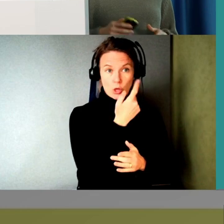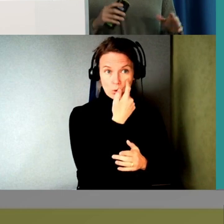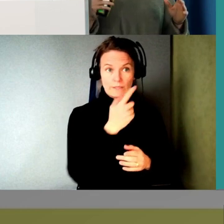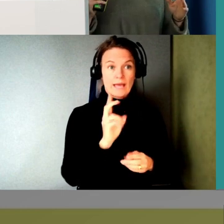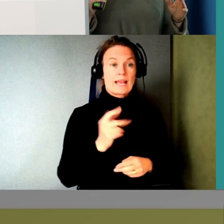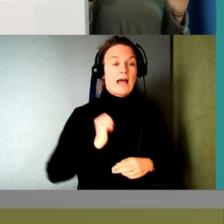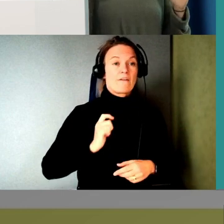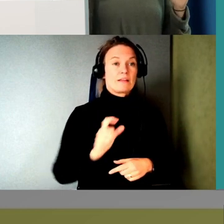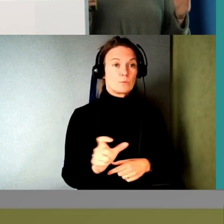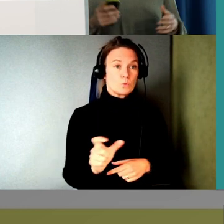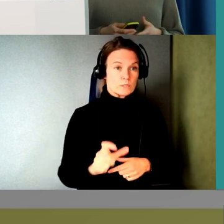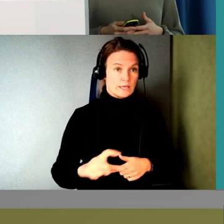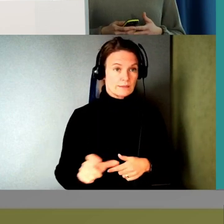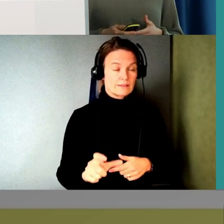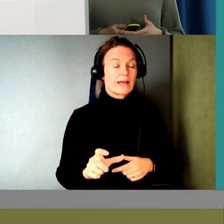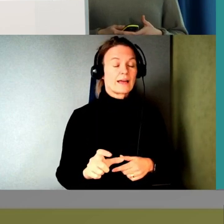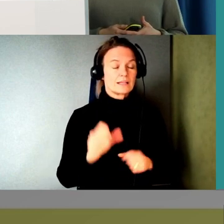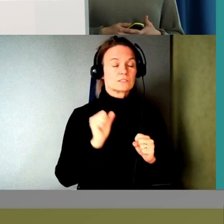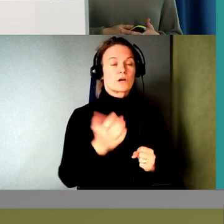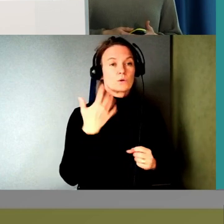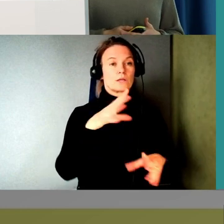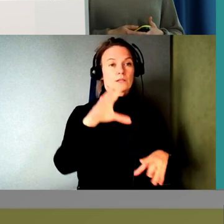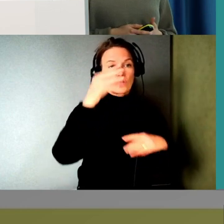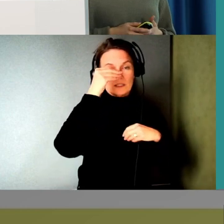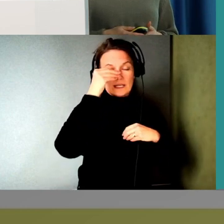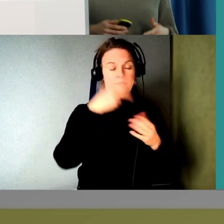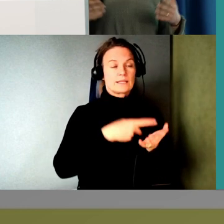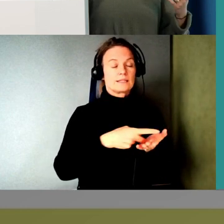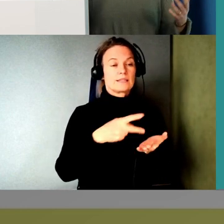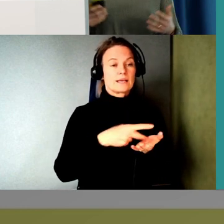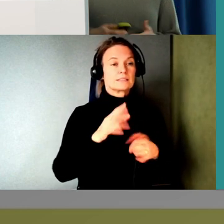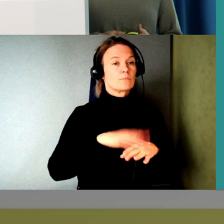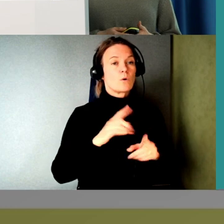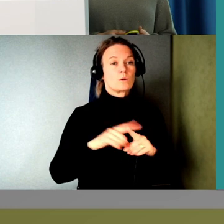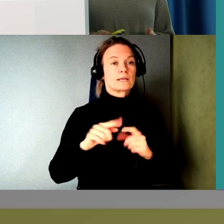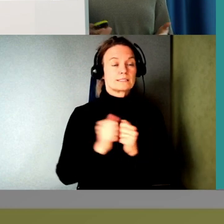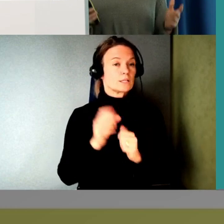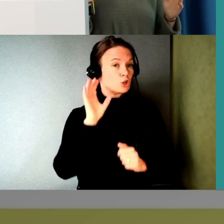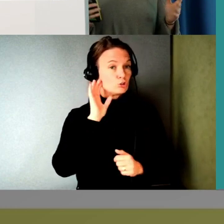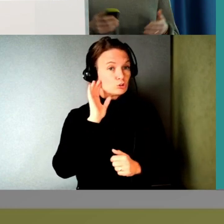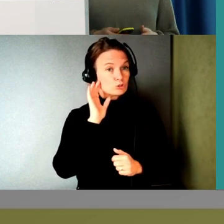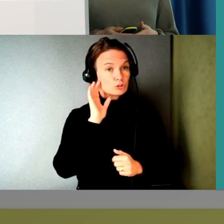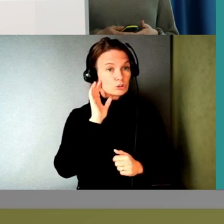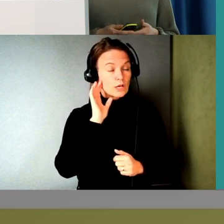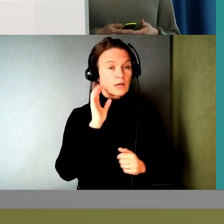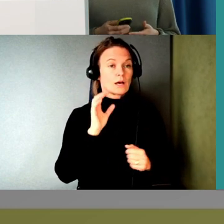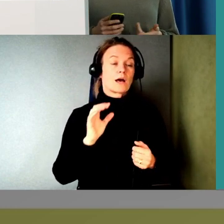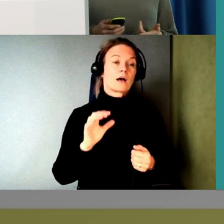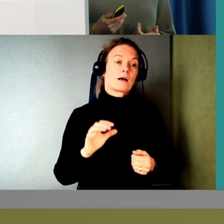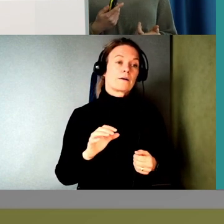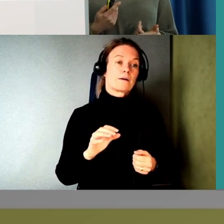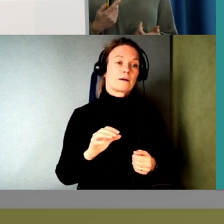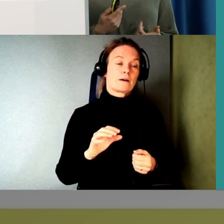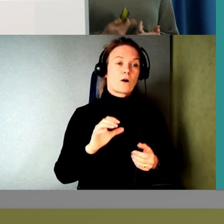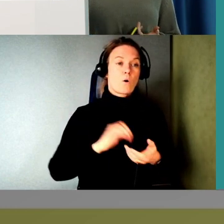utan eh att det ska gå att ta till sig texten på olika sätt att kunna lyssna på den eh och att alla då har